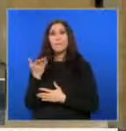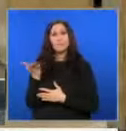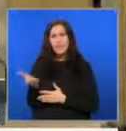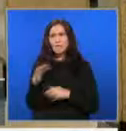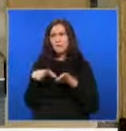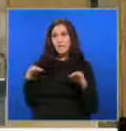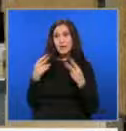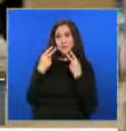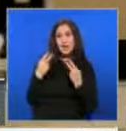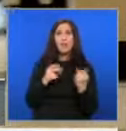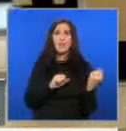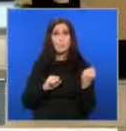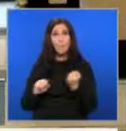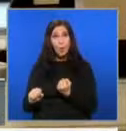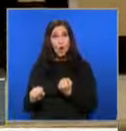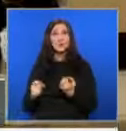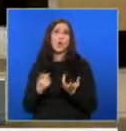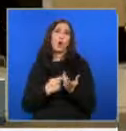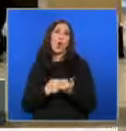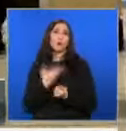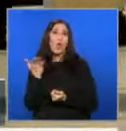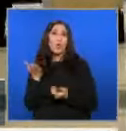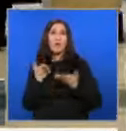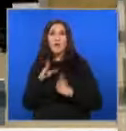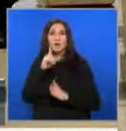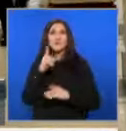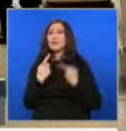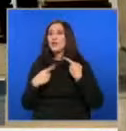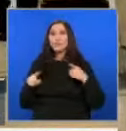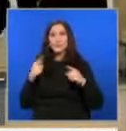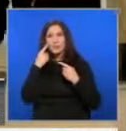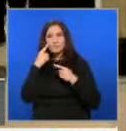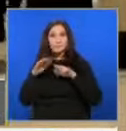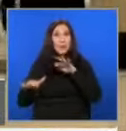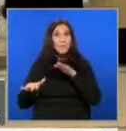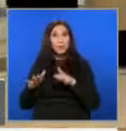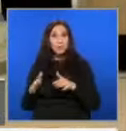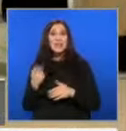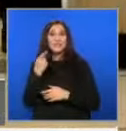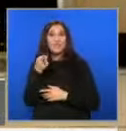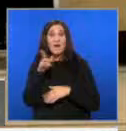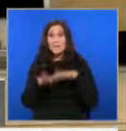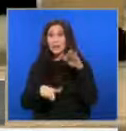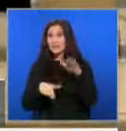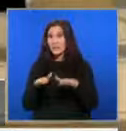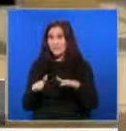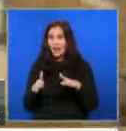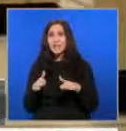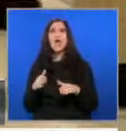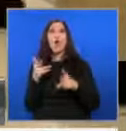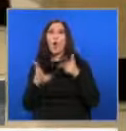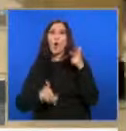неговата мярка се гледа по-късно, отколкото на неговия син и другите заподозрени за това